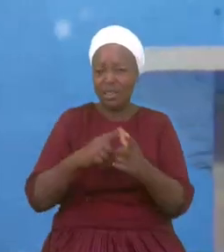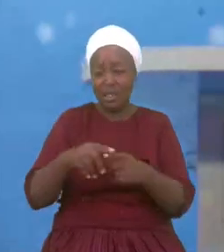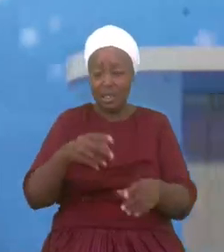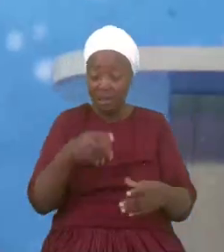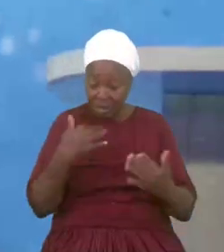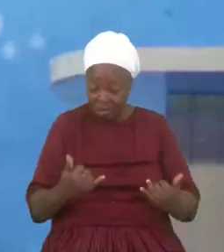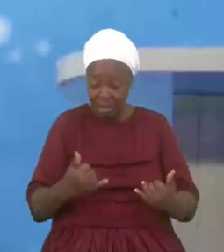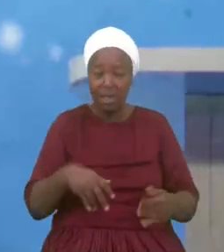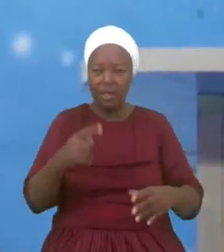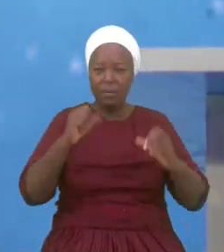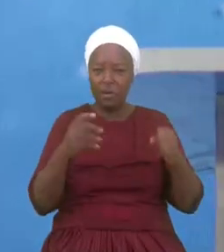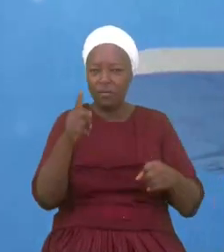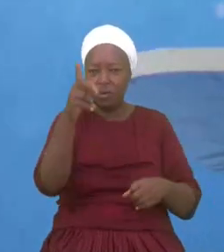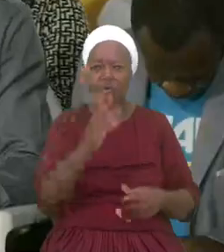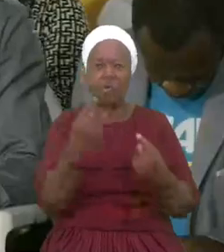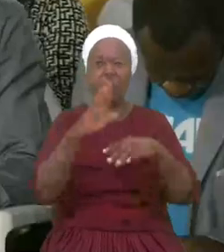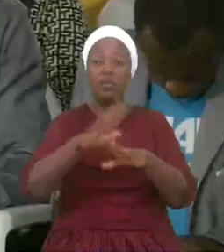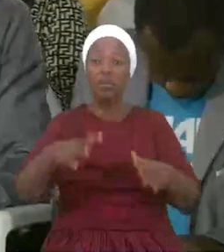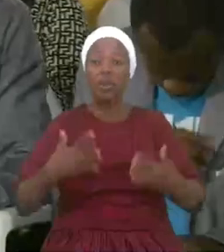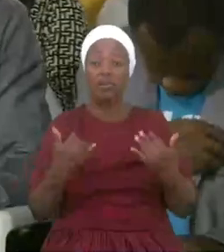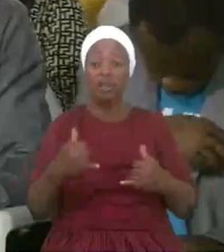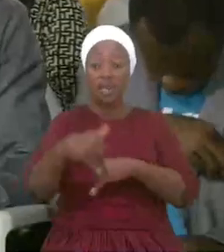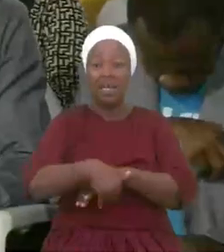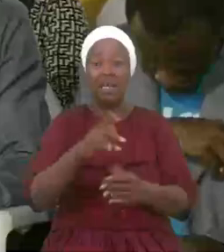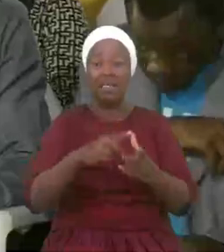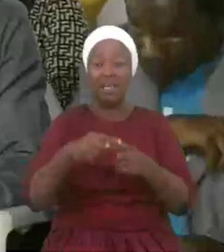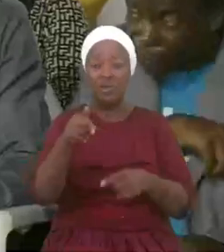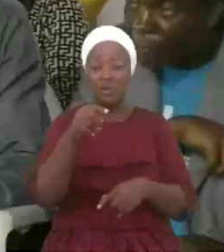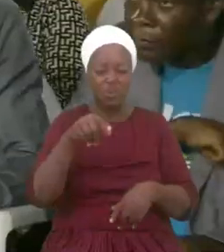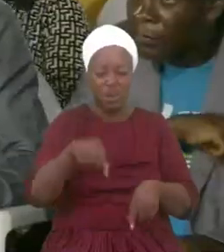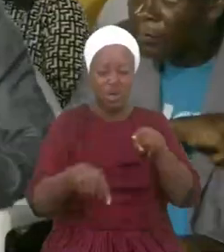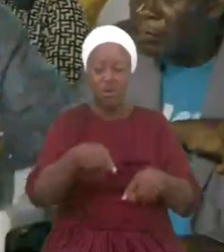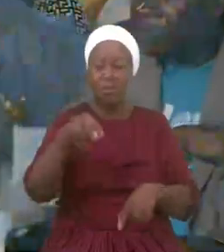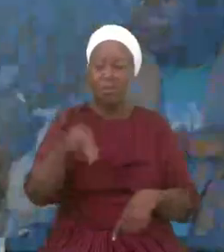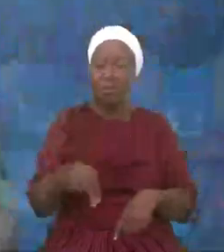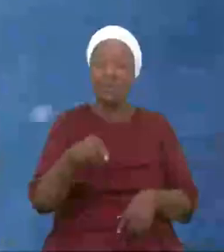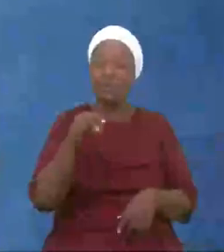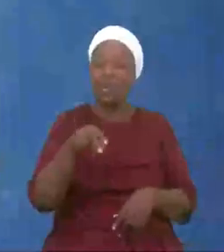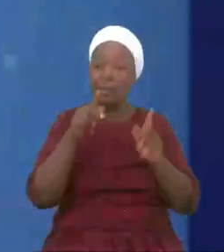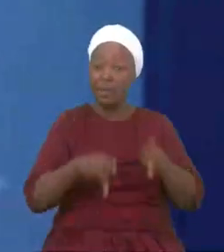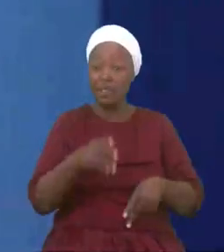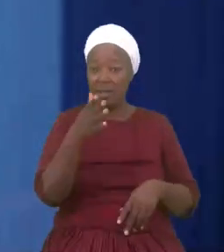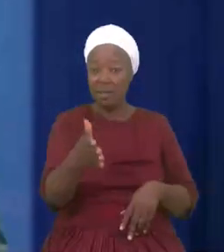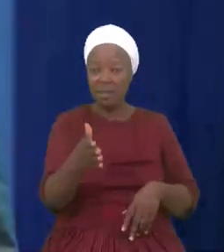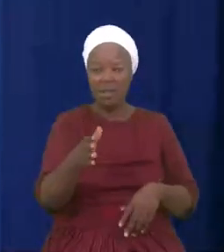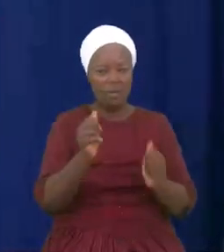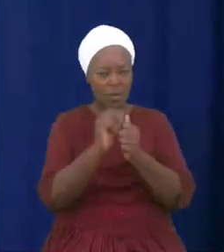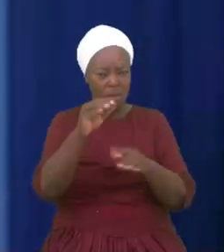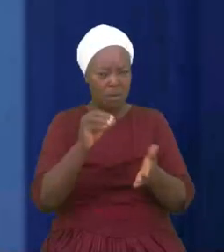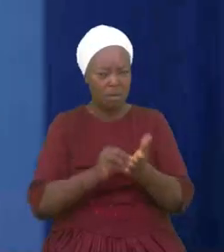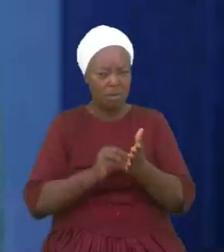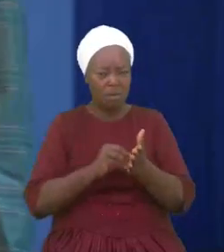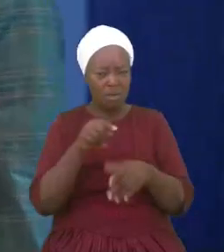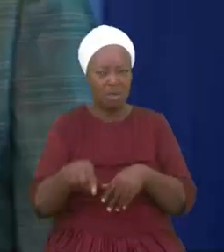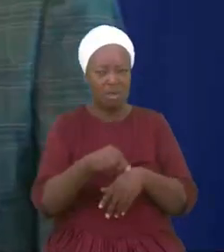déplacement avec votre position debout avec votre corps qui vous empêche de courir la puissance